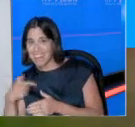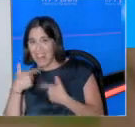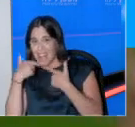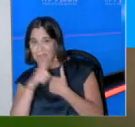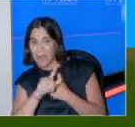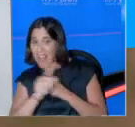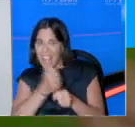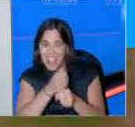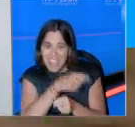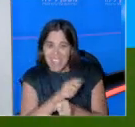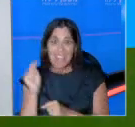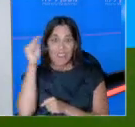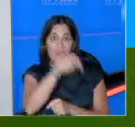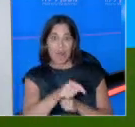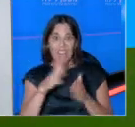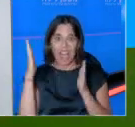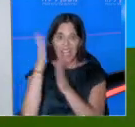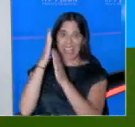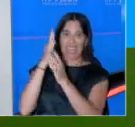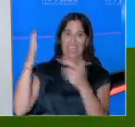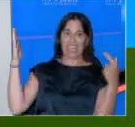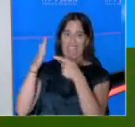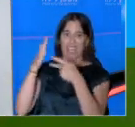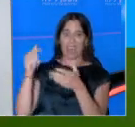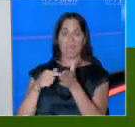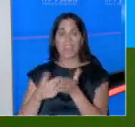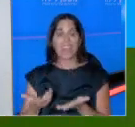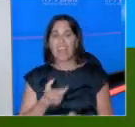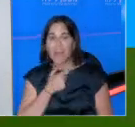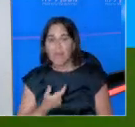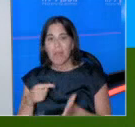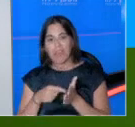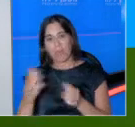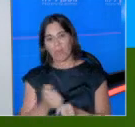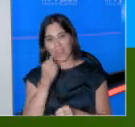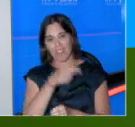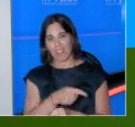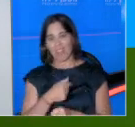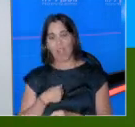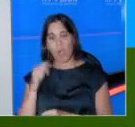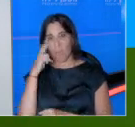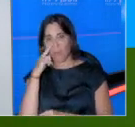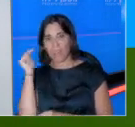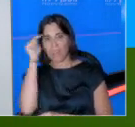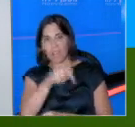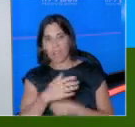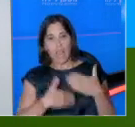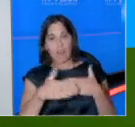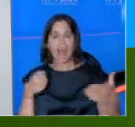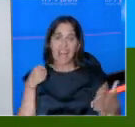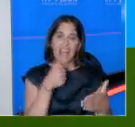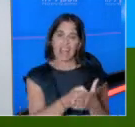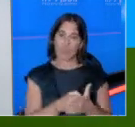אבל כשהוא הולך למהלך הזה הוא נתקע בקיר, לכן הוא כנראה מבחינת נפתלי בנט הולך על כל הקופה. אולי... הוא מנסה ללכת למהלך הזה עד הסוף.